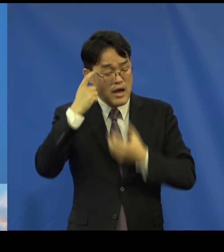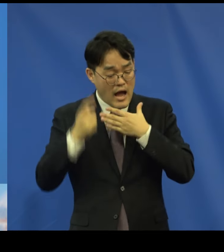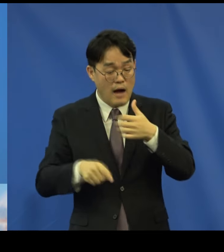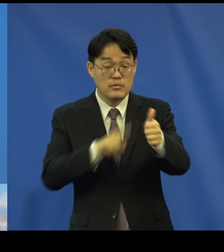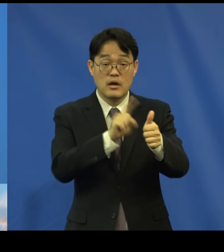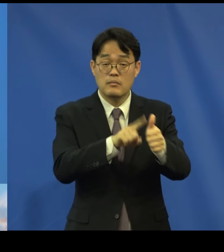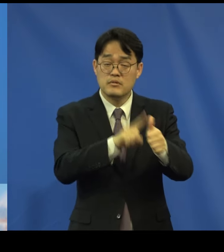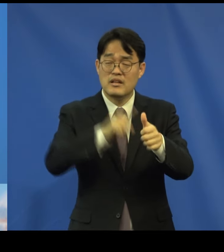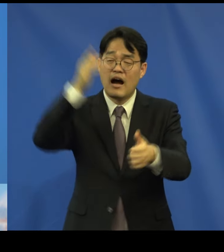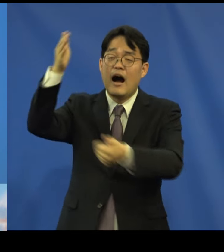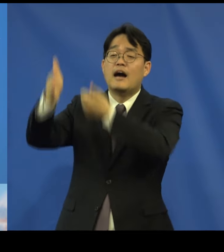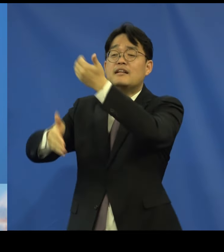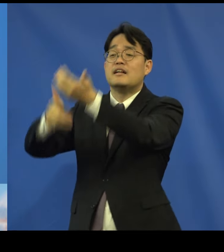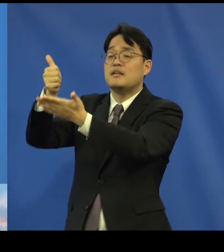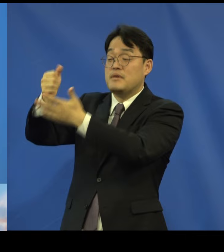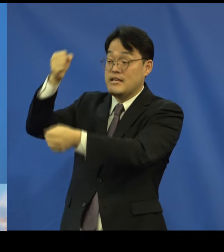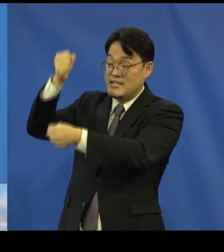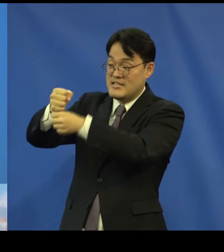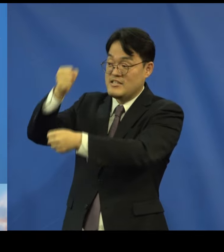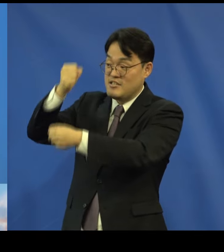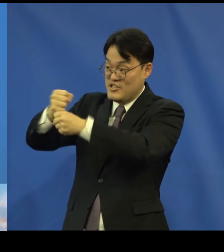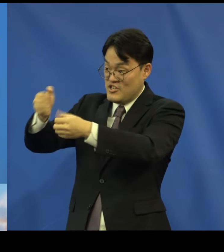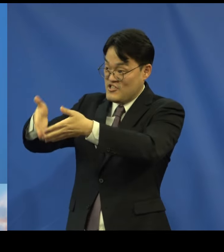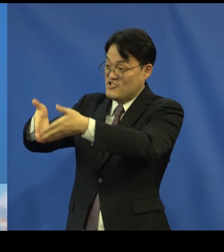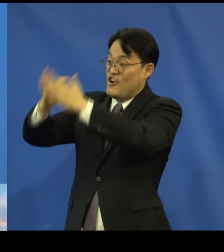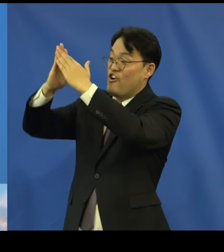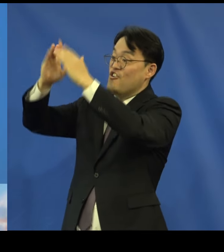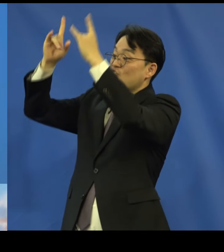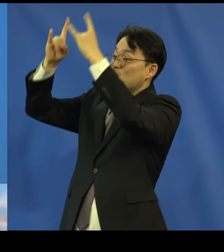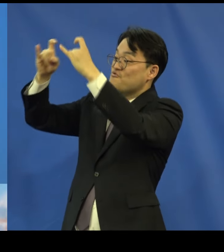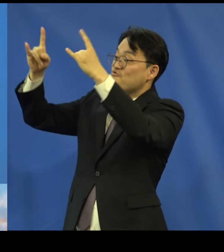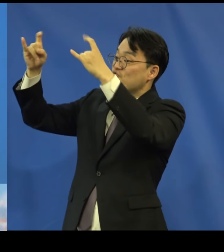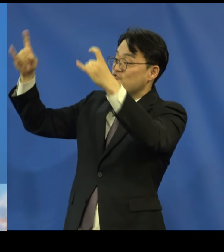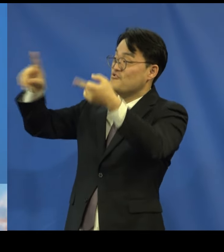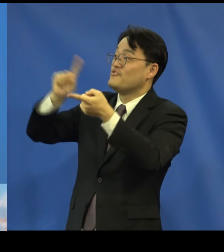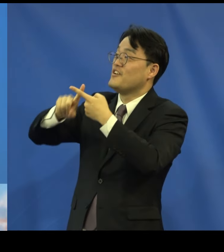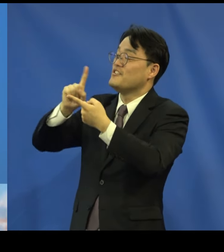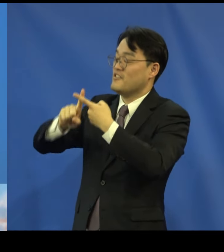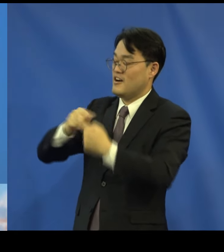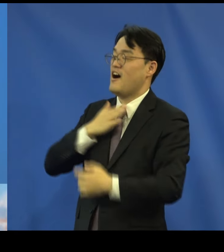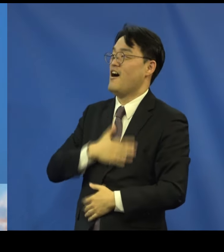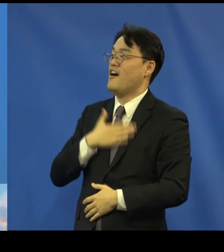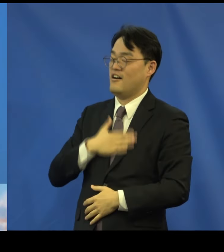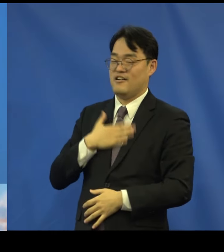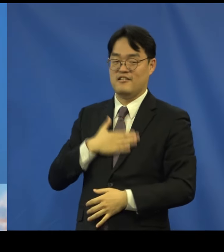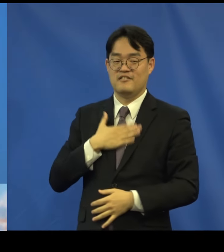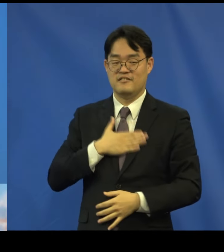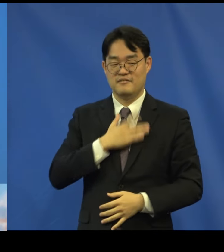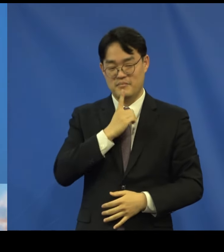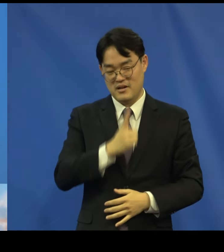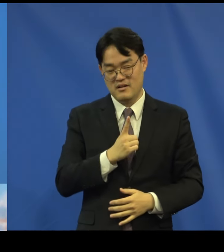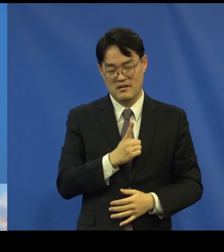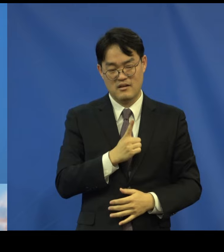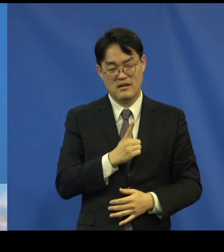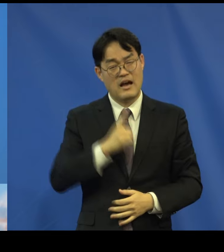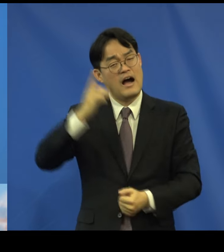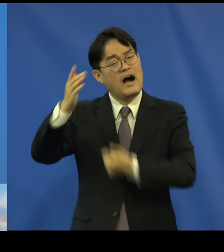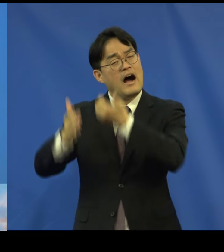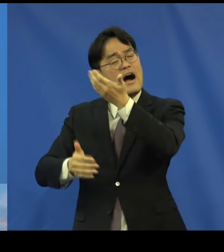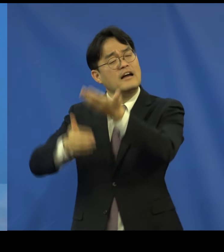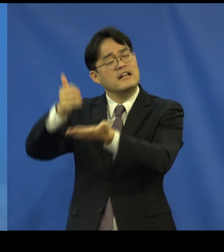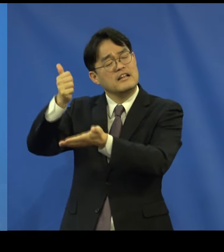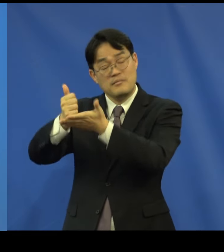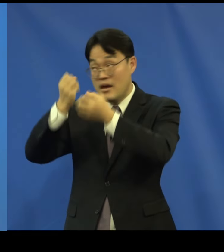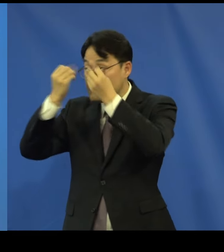계획하시고 지으실 때가 있는 성을 바랐습니다. 이게 바로 하나님의 나라, 새 하늘과 새 땅, 천국에 대한